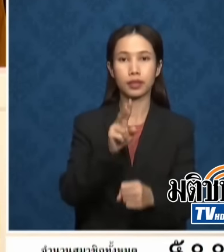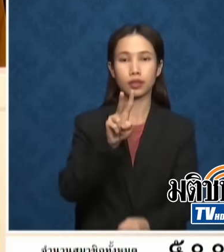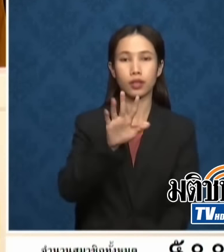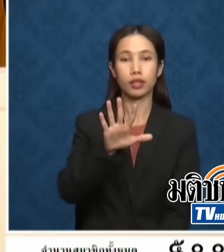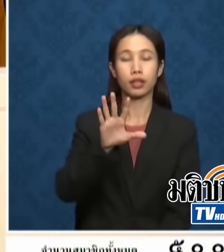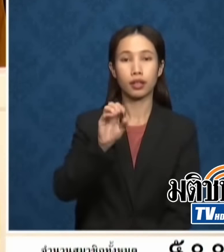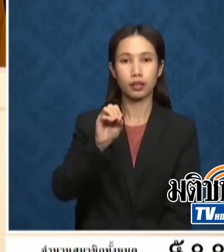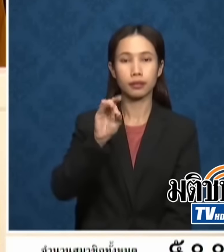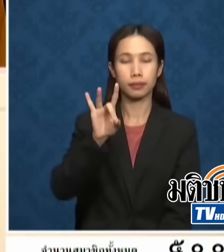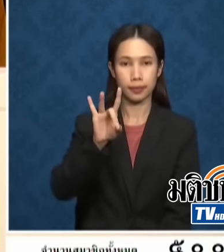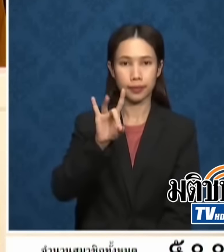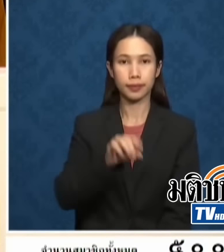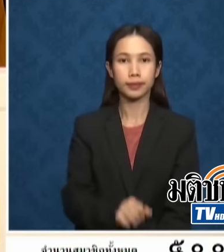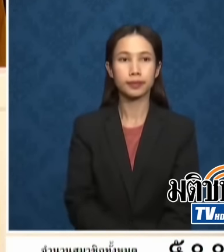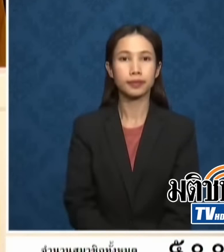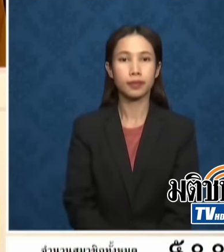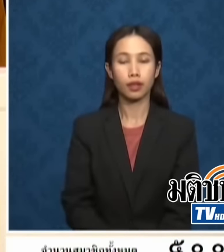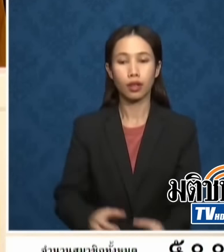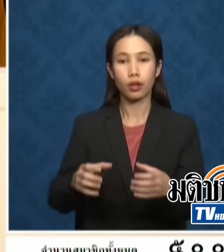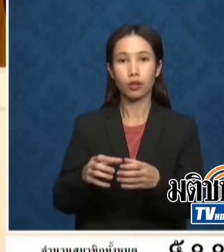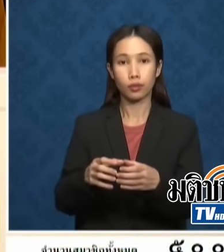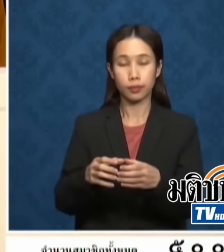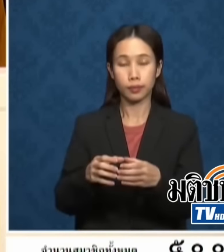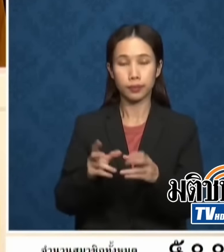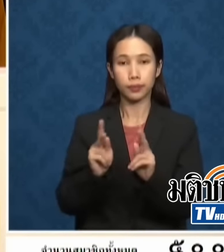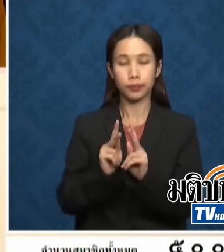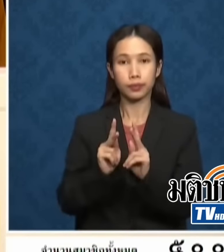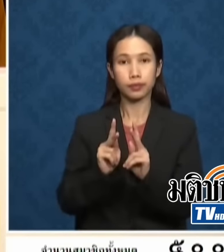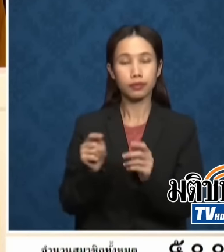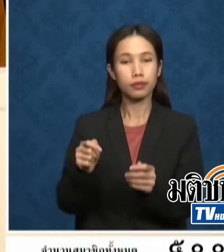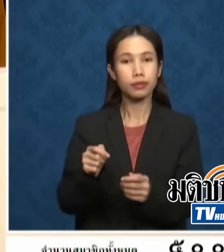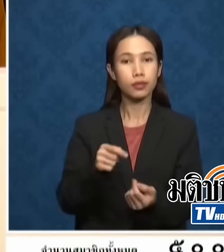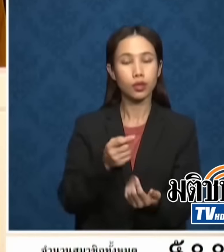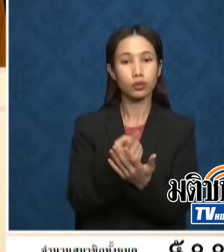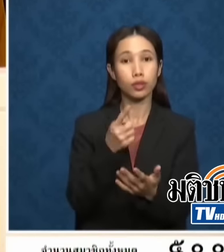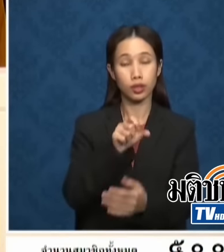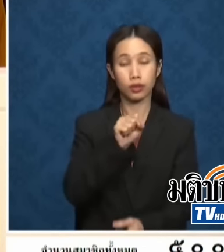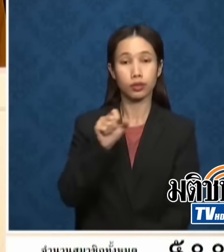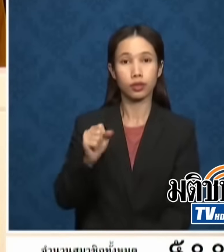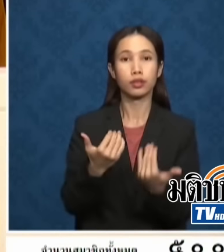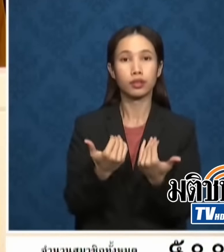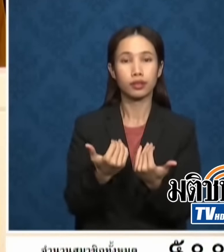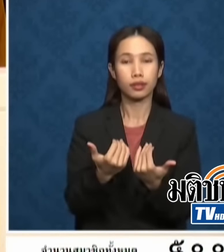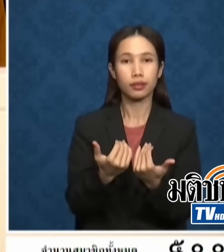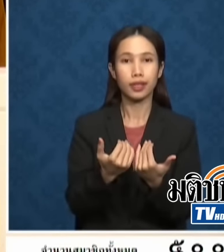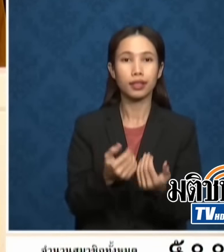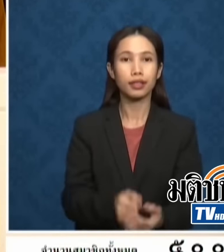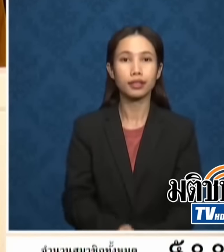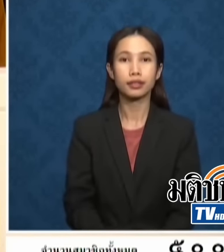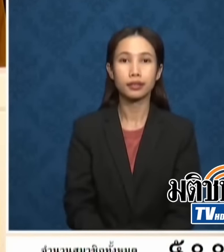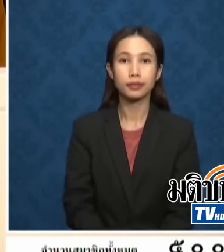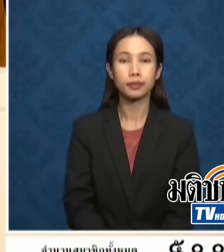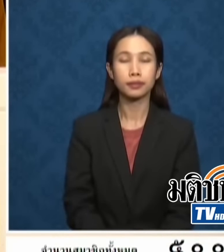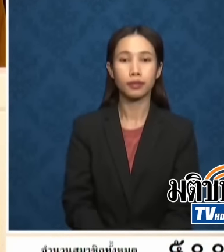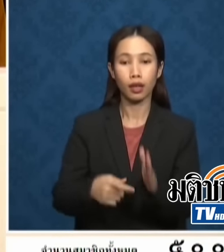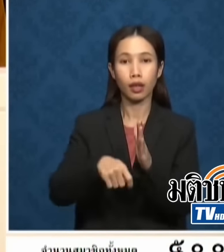2558พ.ศ.ของคณะรัฐมนตรีต่อสภาผู้แทนราษฎรโดยมีหลักการและเหตุผลของร่